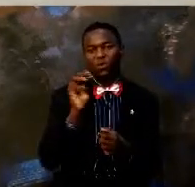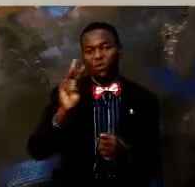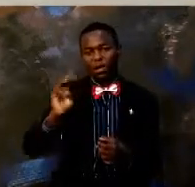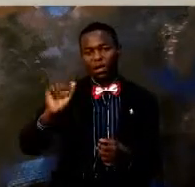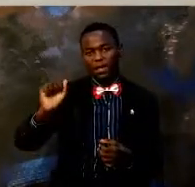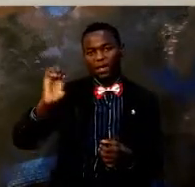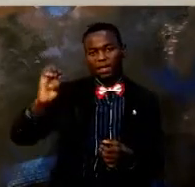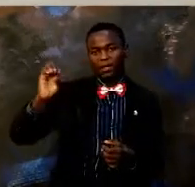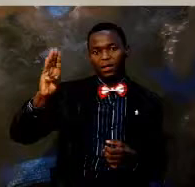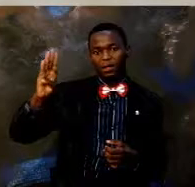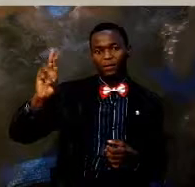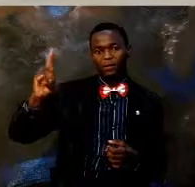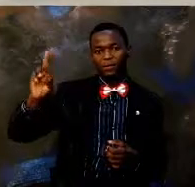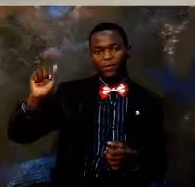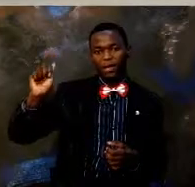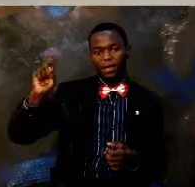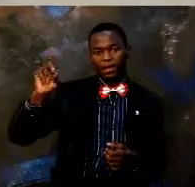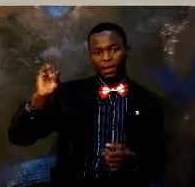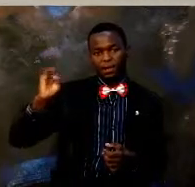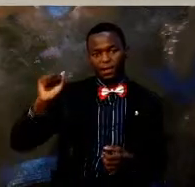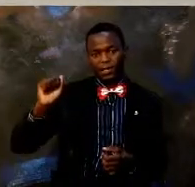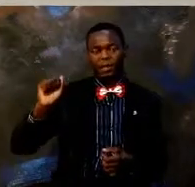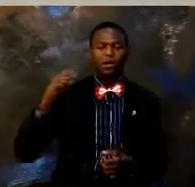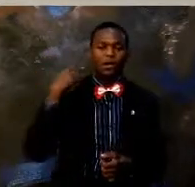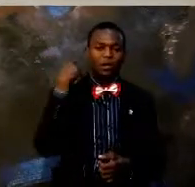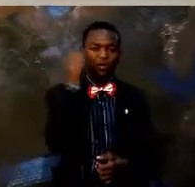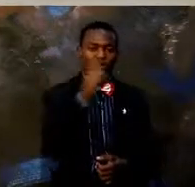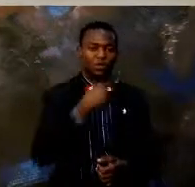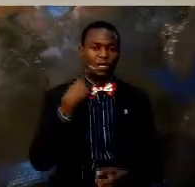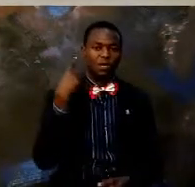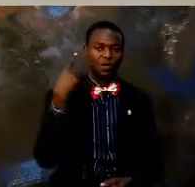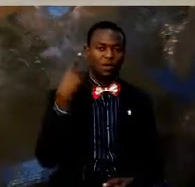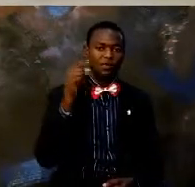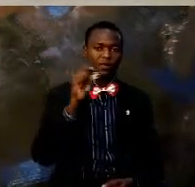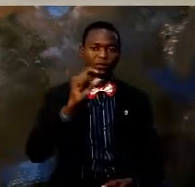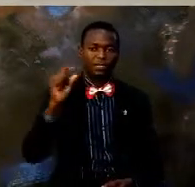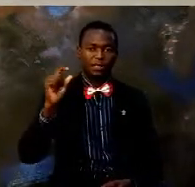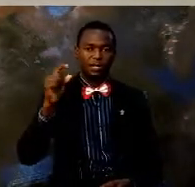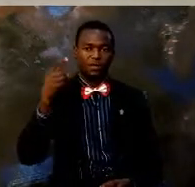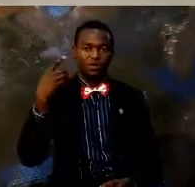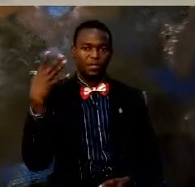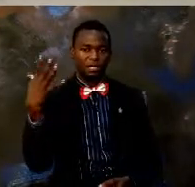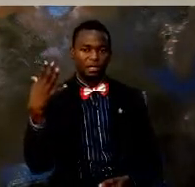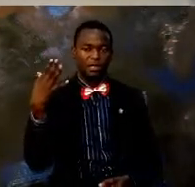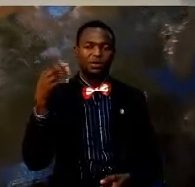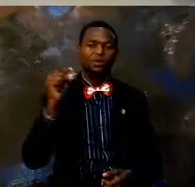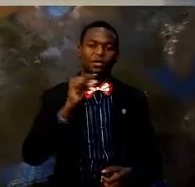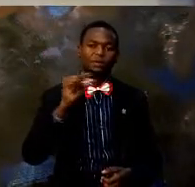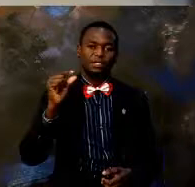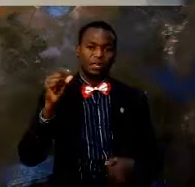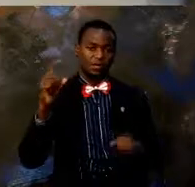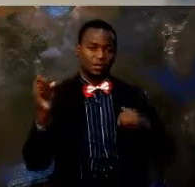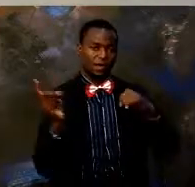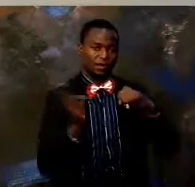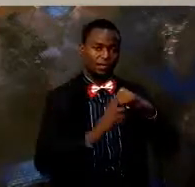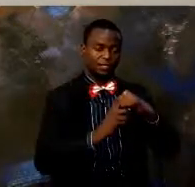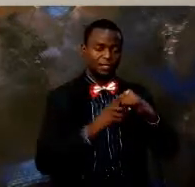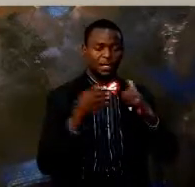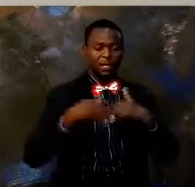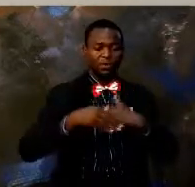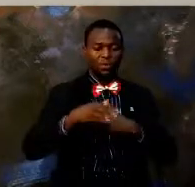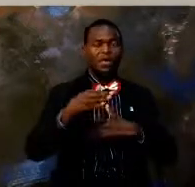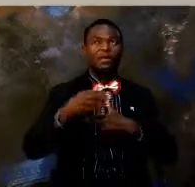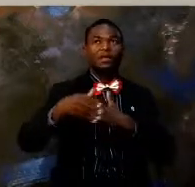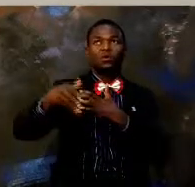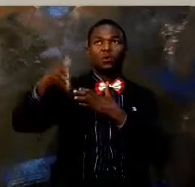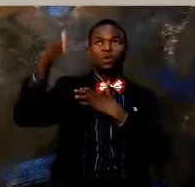6. Hapa nahitaji nisome usikie. Waebrania sura ya kwanza na ule mstari wa 5 na mstari wa 6. Tunaenda kwa